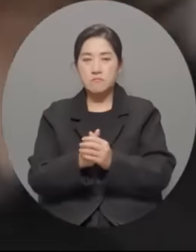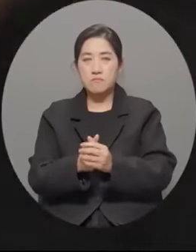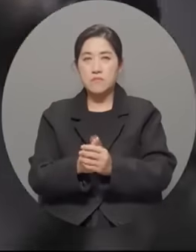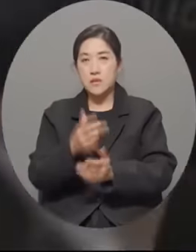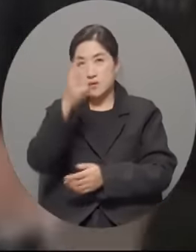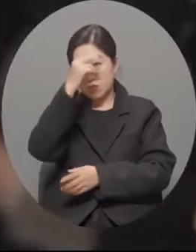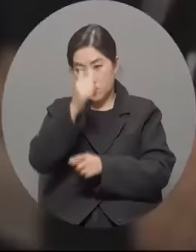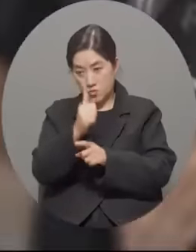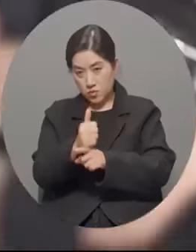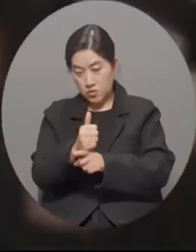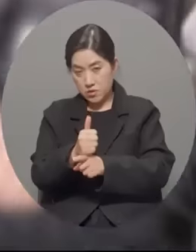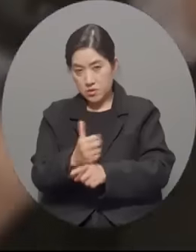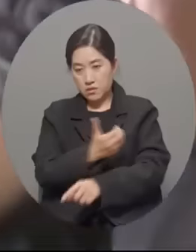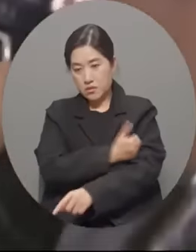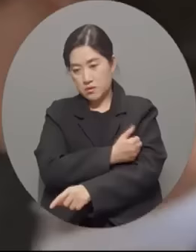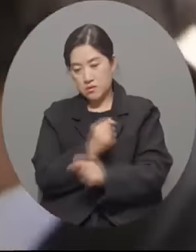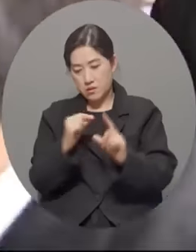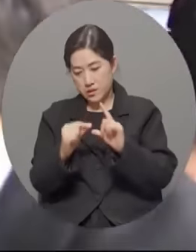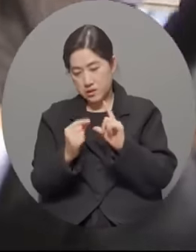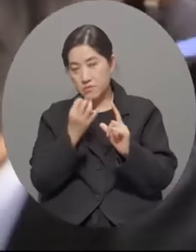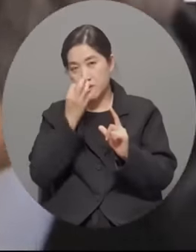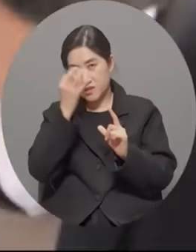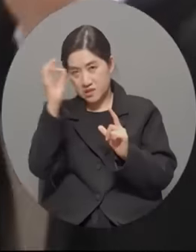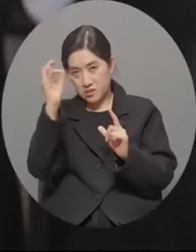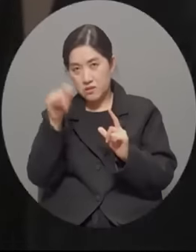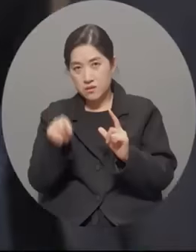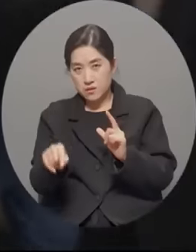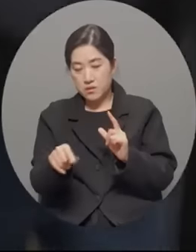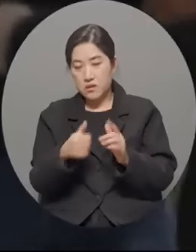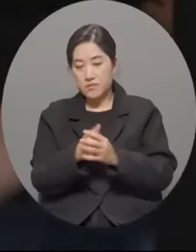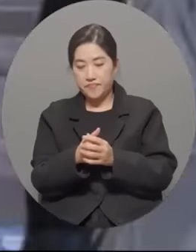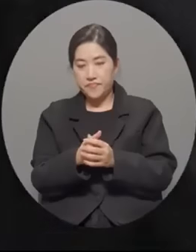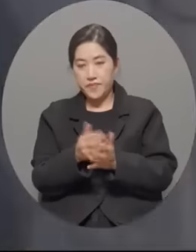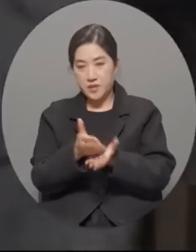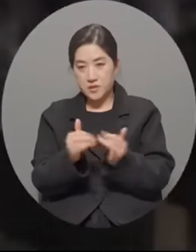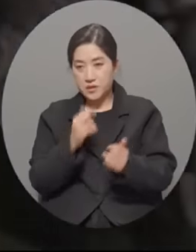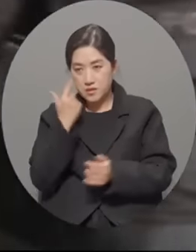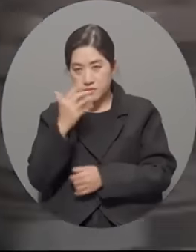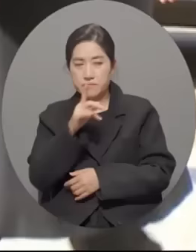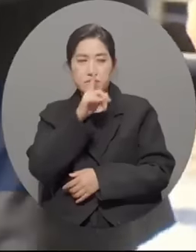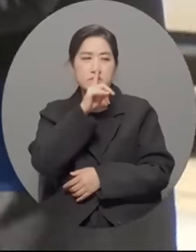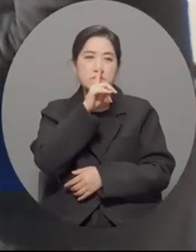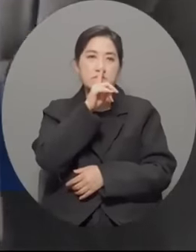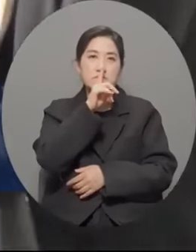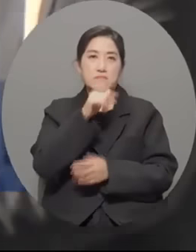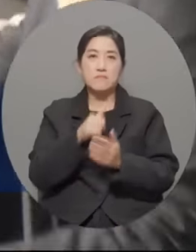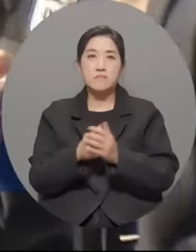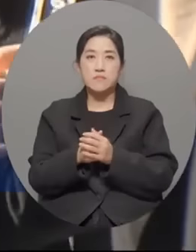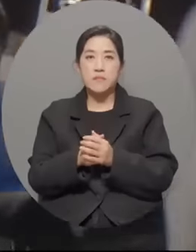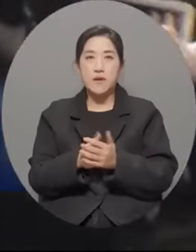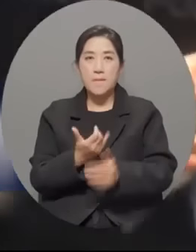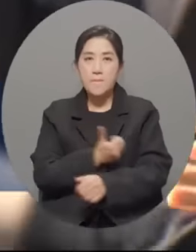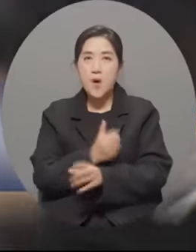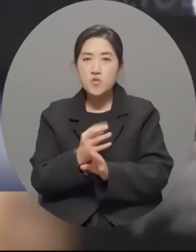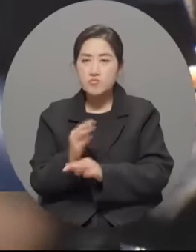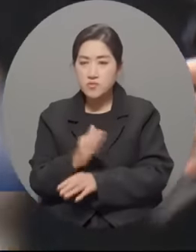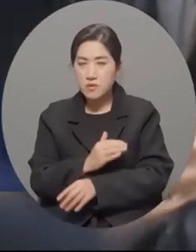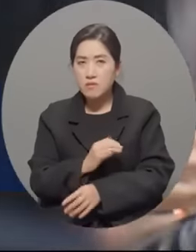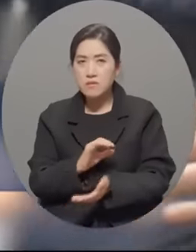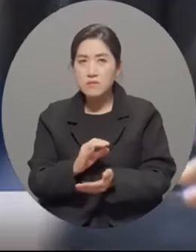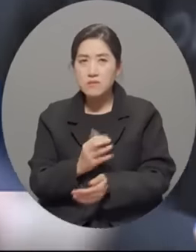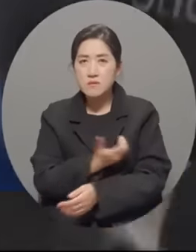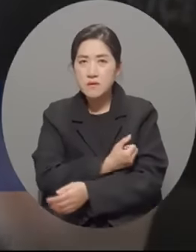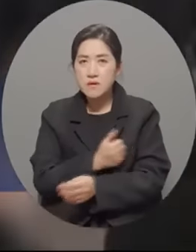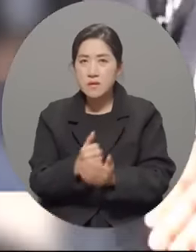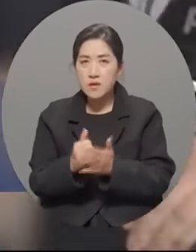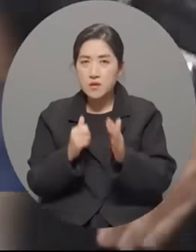경찰조사에서 투약 사실을 일부 인정한 오씨는 기자들의 질문에는 입을 닫았습니다은 언제부터 하신니까도